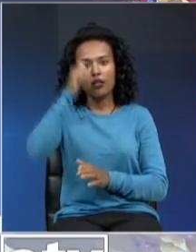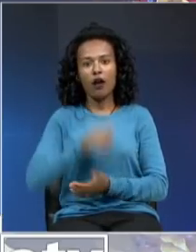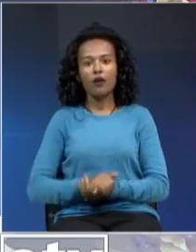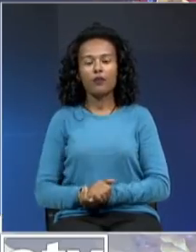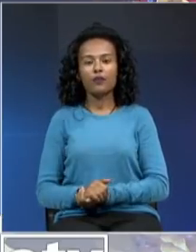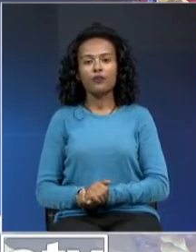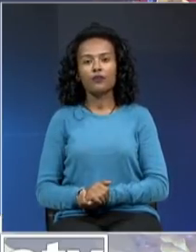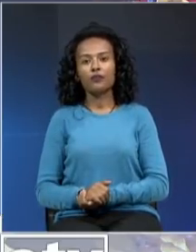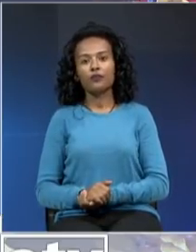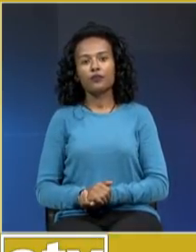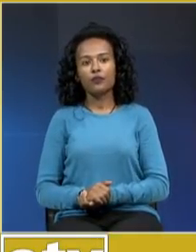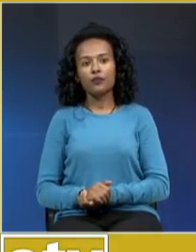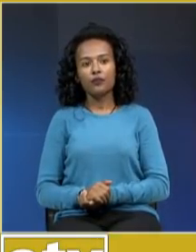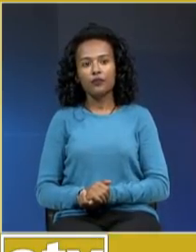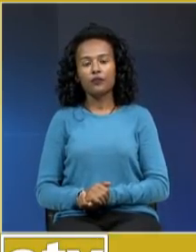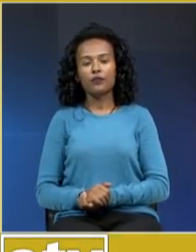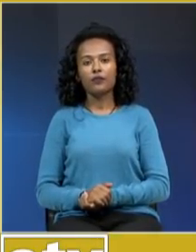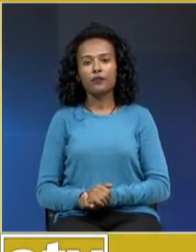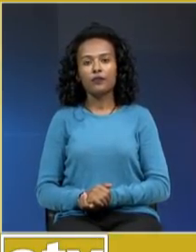ዝርዝሩን ይዟል።